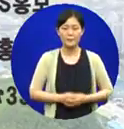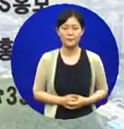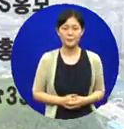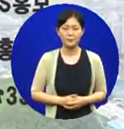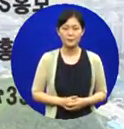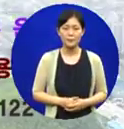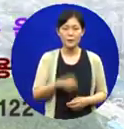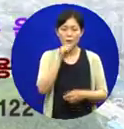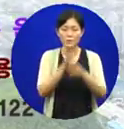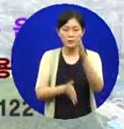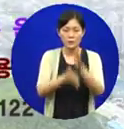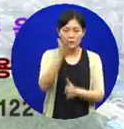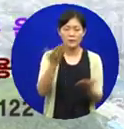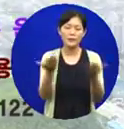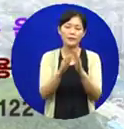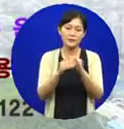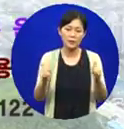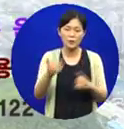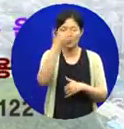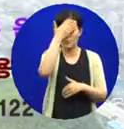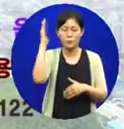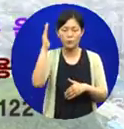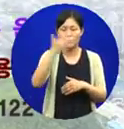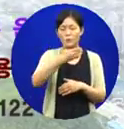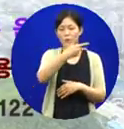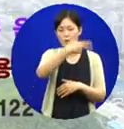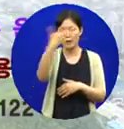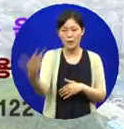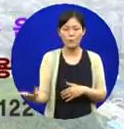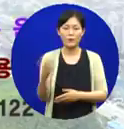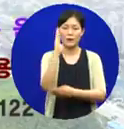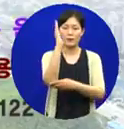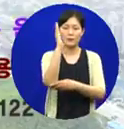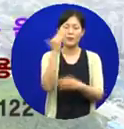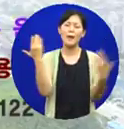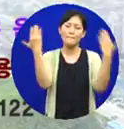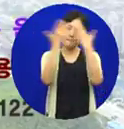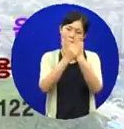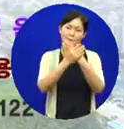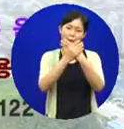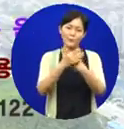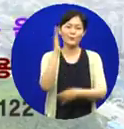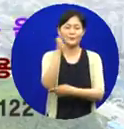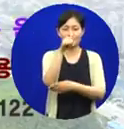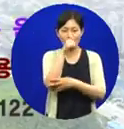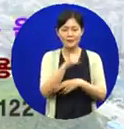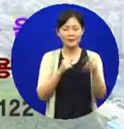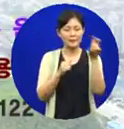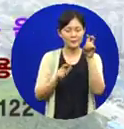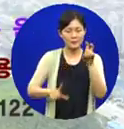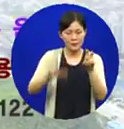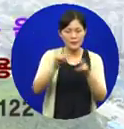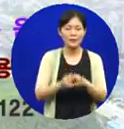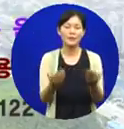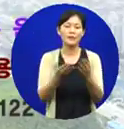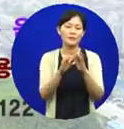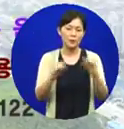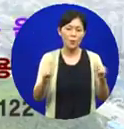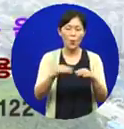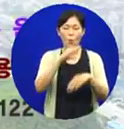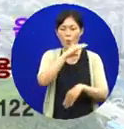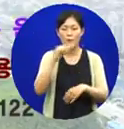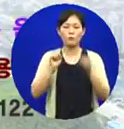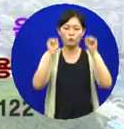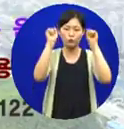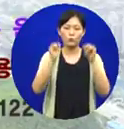있습니다. 시가 직장인을 위한 무료 강좌 레인보우 아카데미를 야간에 개최합니다. 20일에는 직장인을